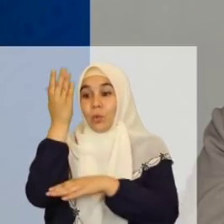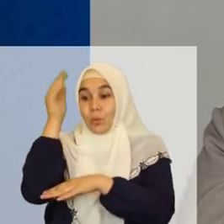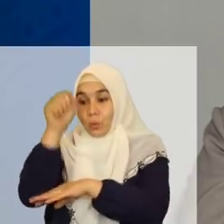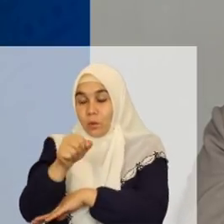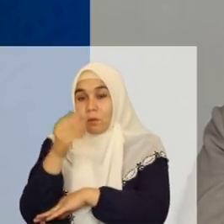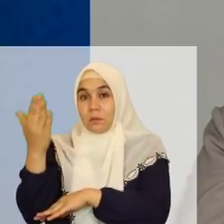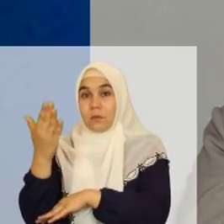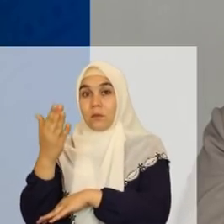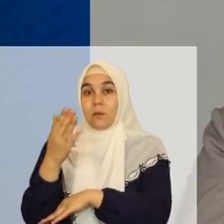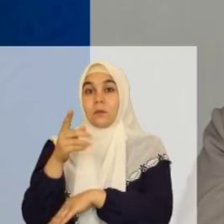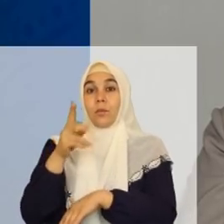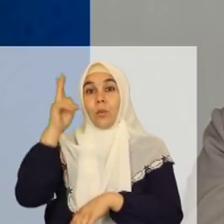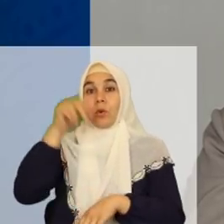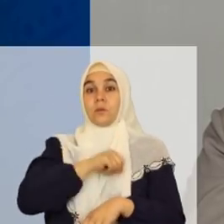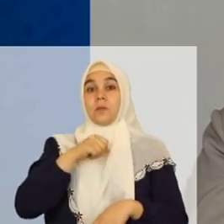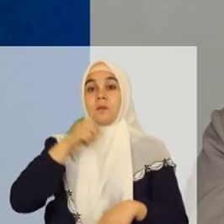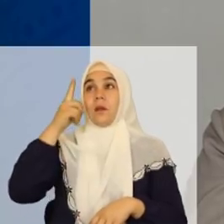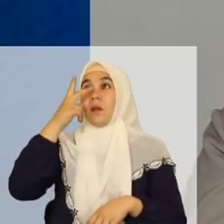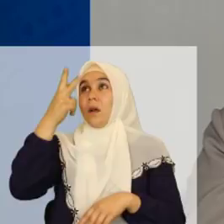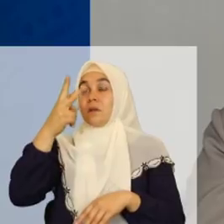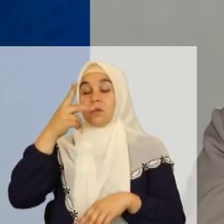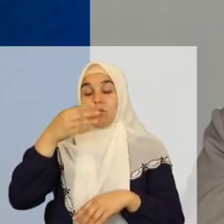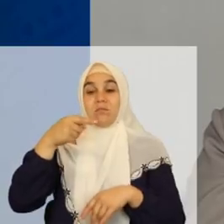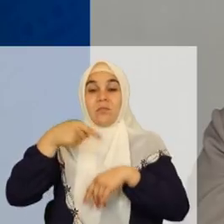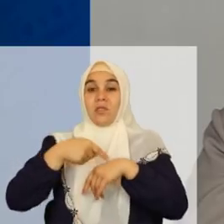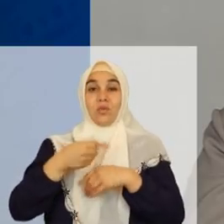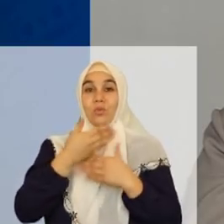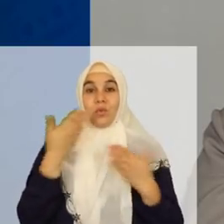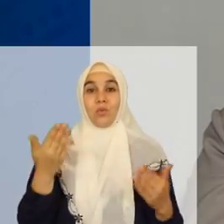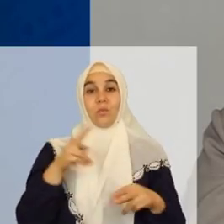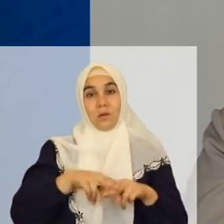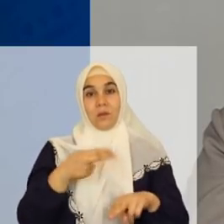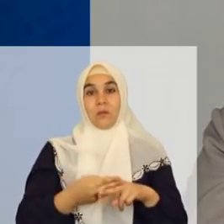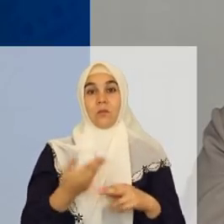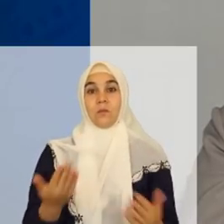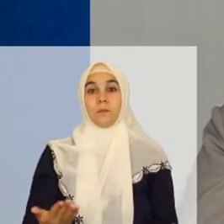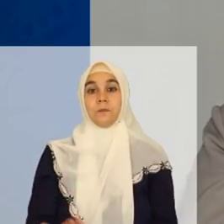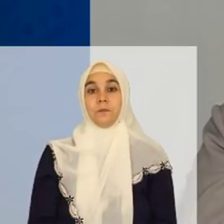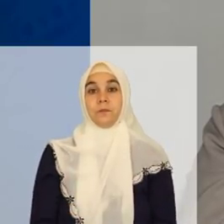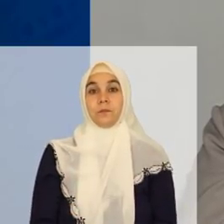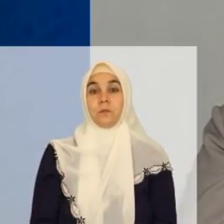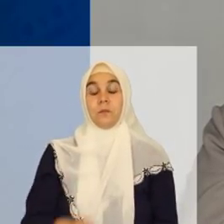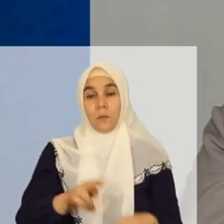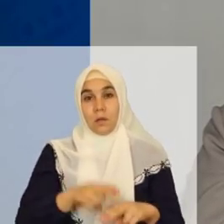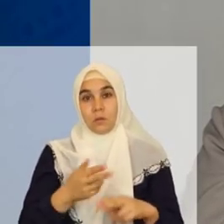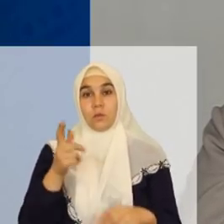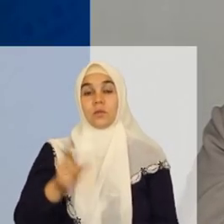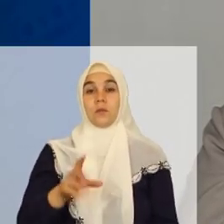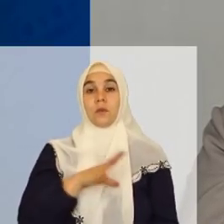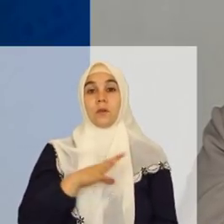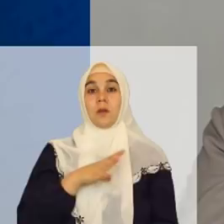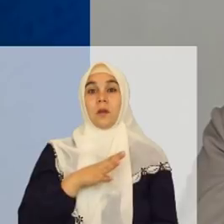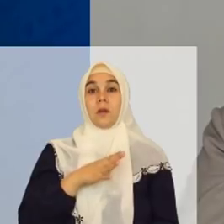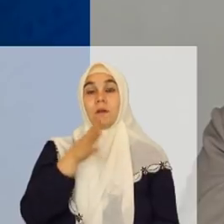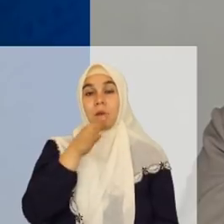o'qishda Allohni nazarini qarab turganini his qilmasdan dalolati. Shuning uchun o'shunaqa